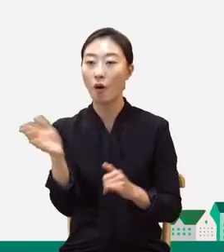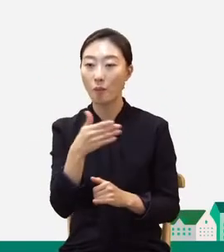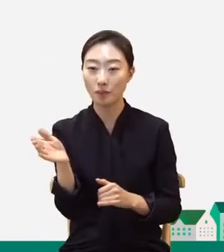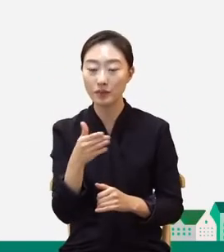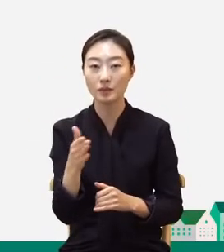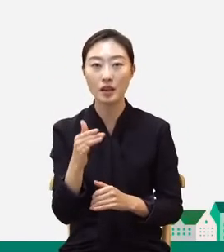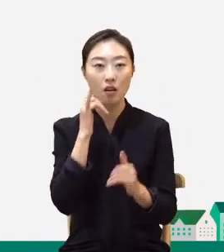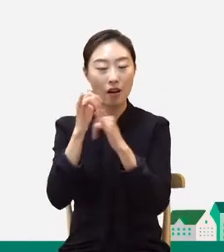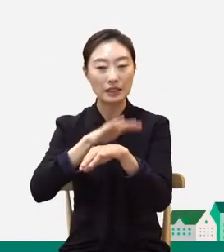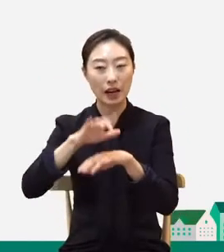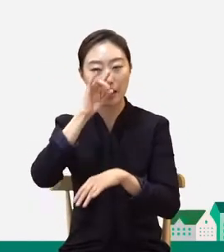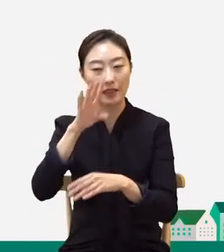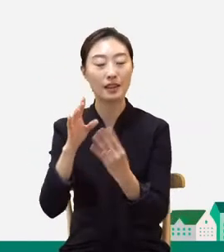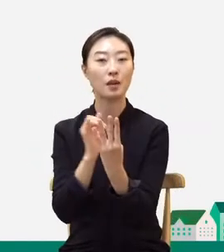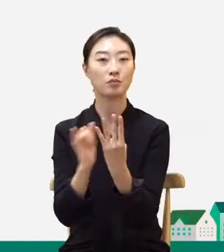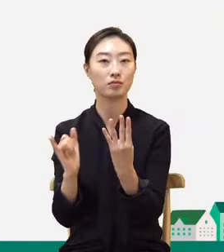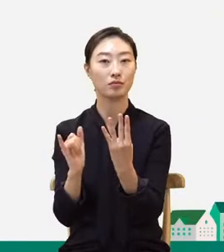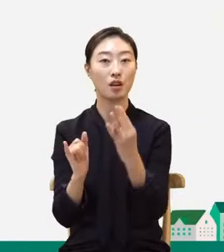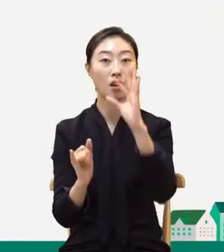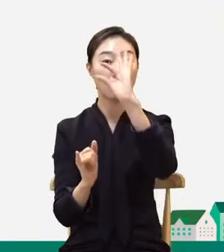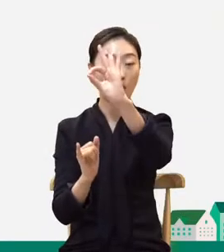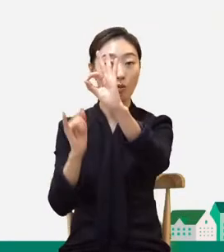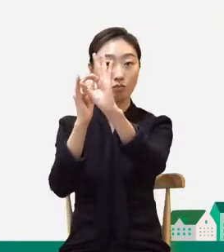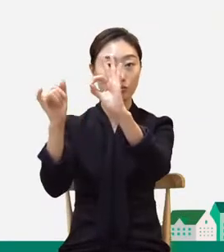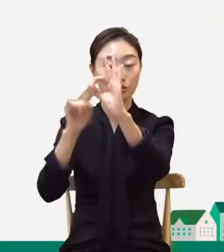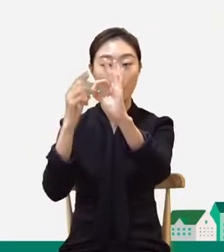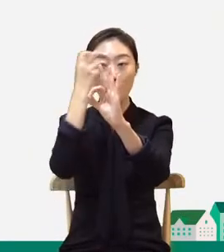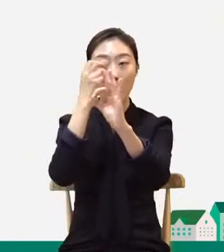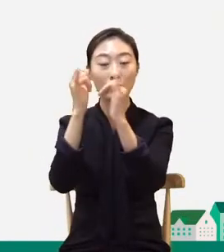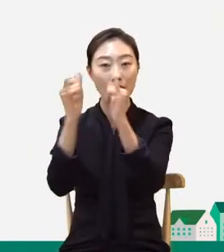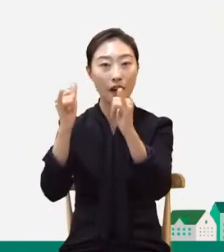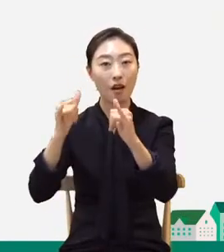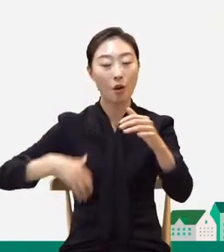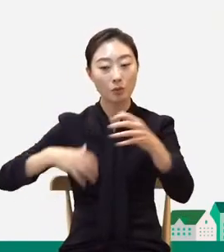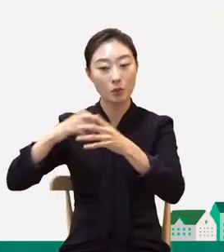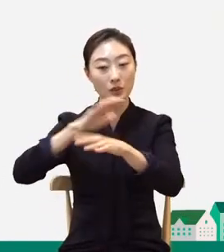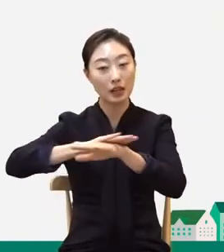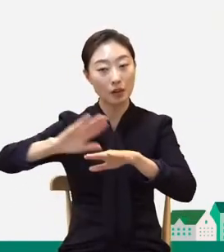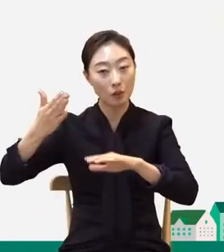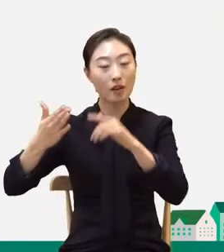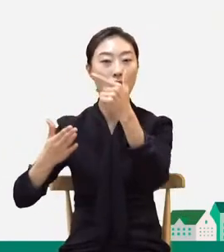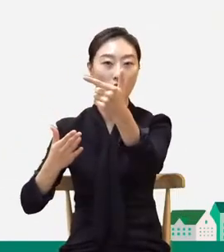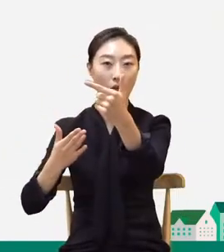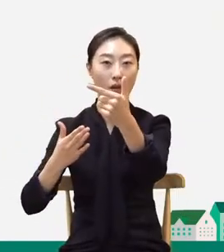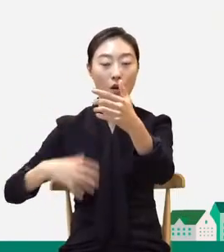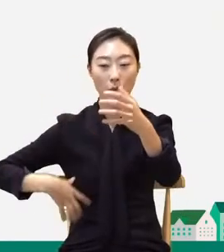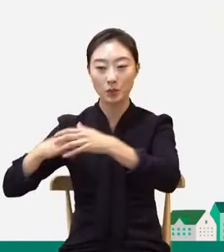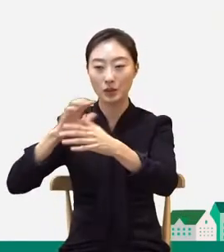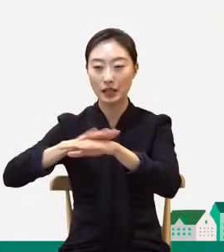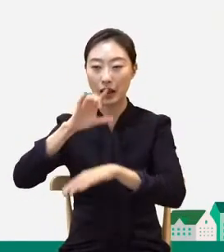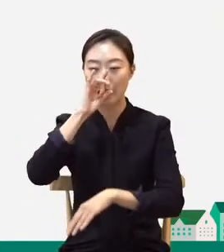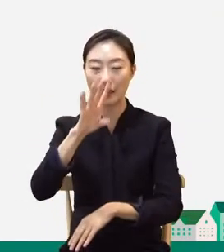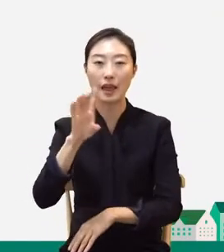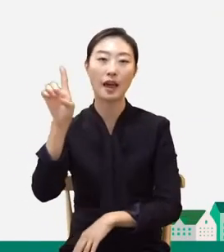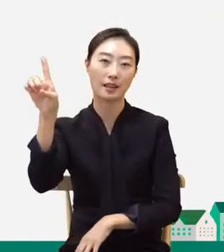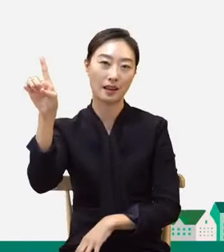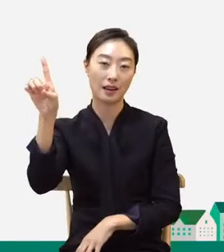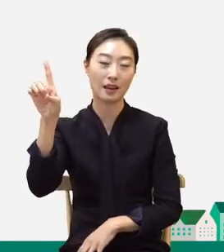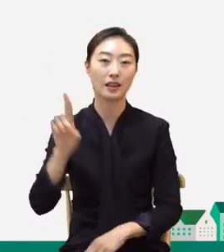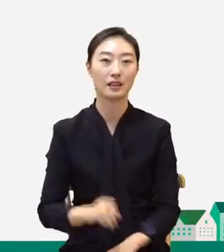4분이 계시고요. 10분의 보호자 중에서 협조가 잘 이루어지는 경우는 6분이 계시고 협조가 안 되는 경우가 1분